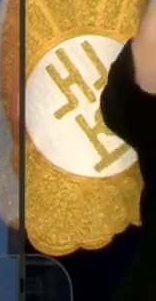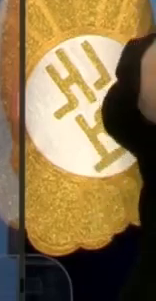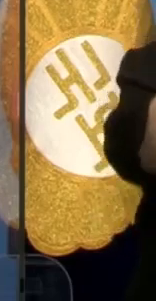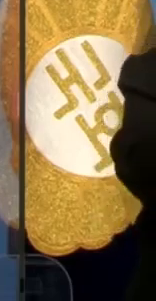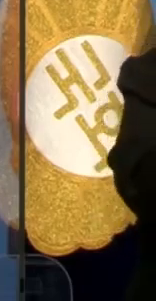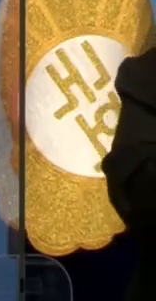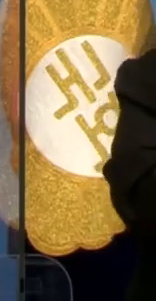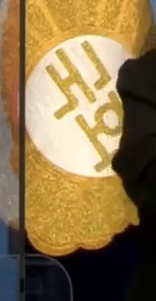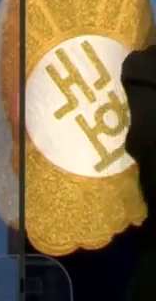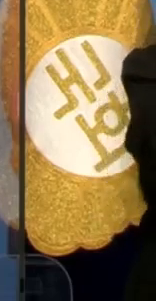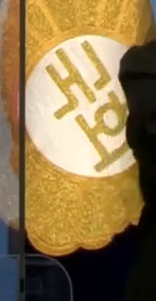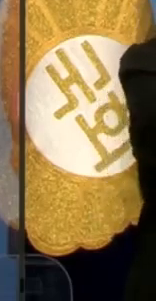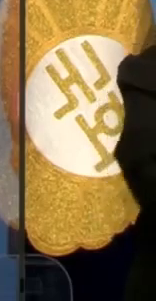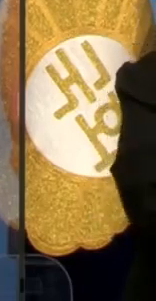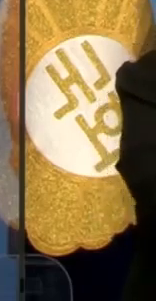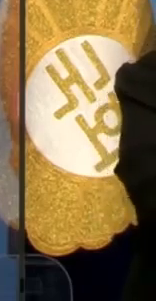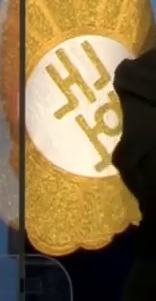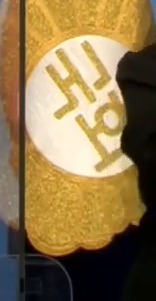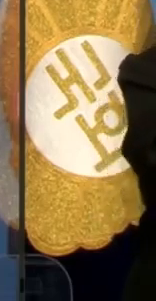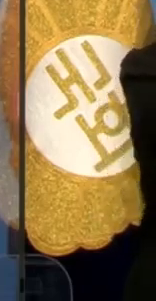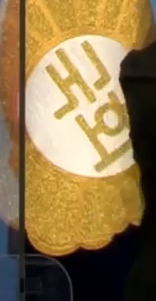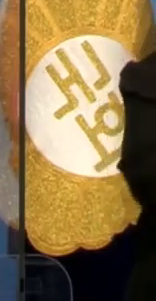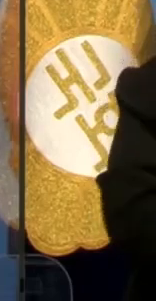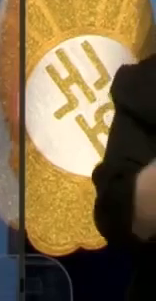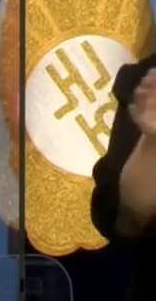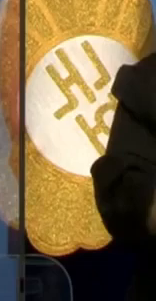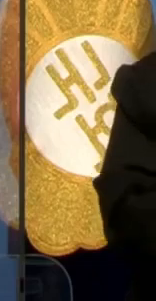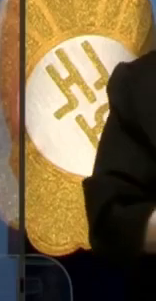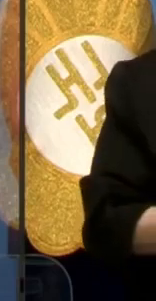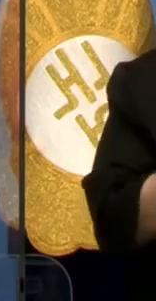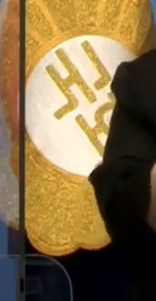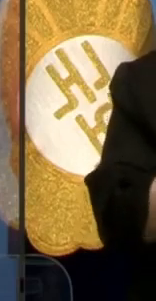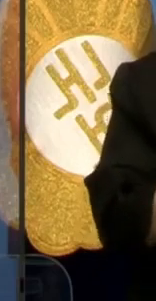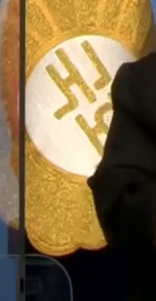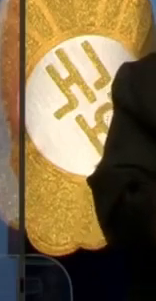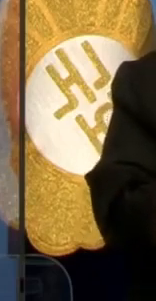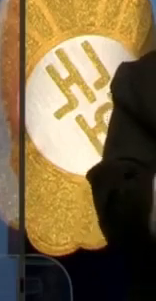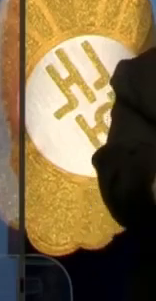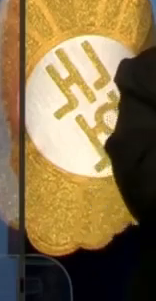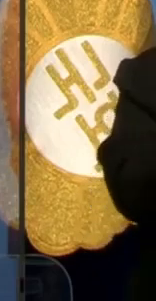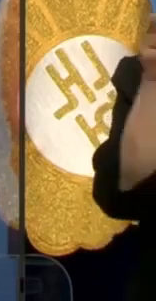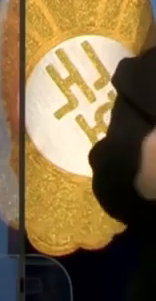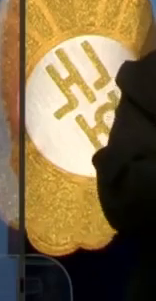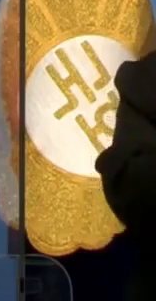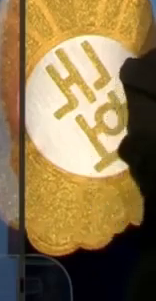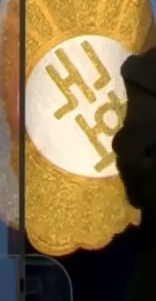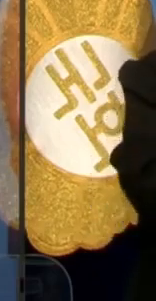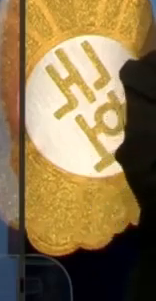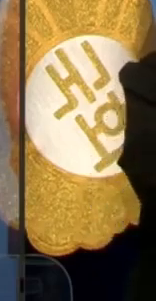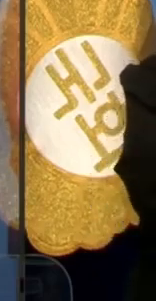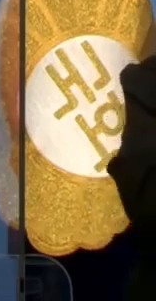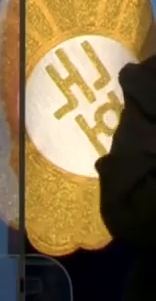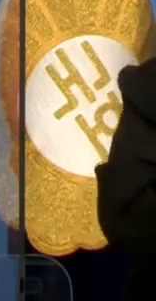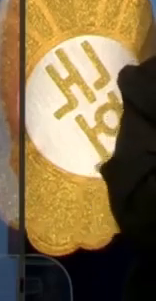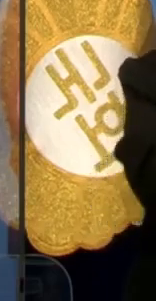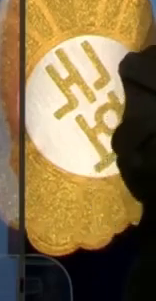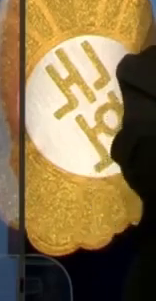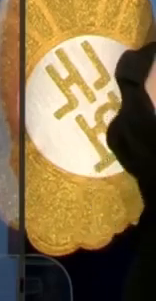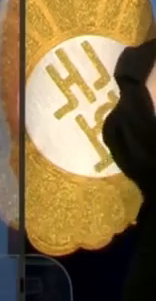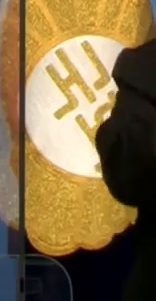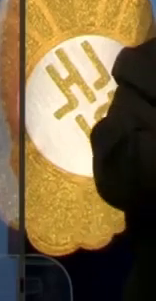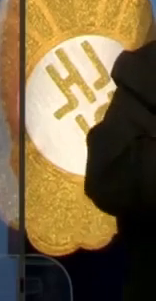아래 헌법에 충성하고 국민을 섬기겠다는 제목의 메시지를 내놓았습니다. 헌법 정신을